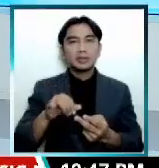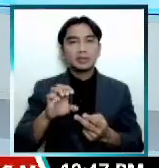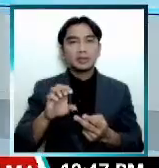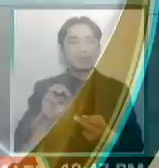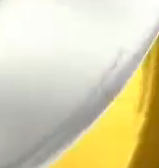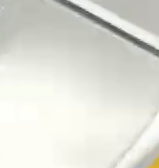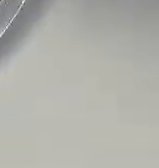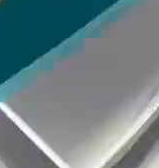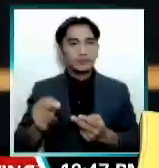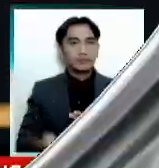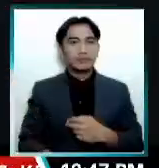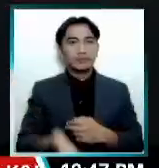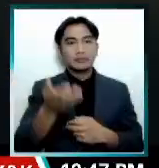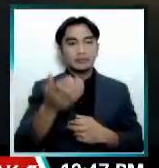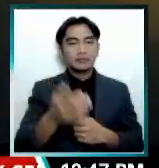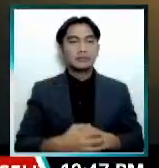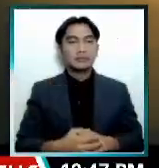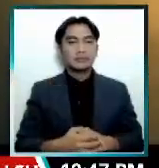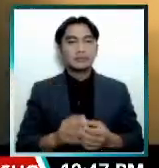Katati Bayan.